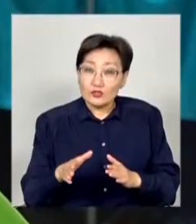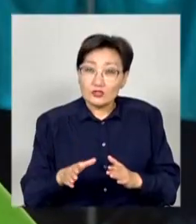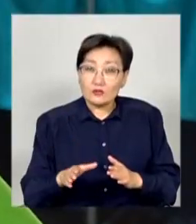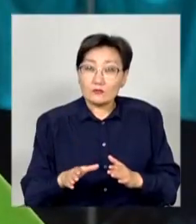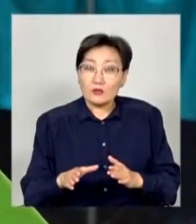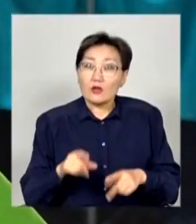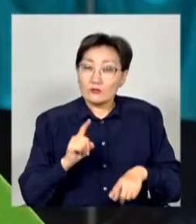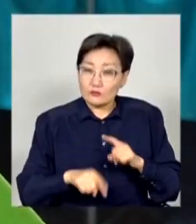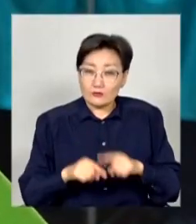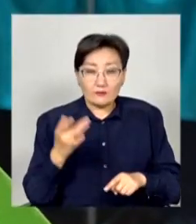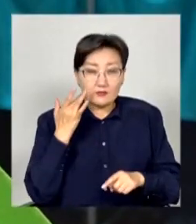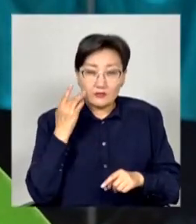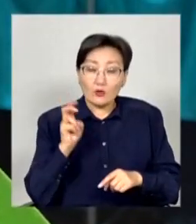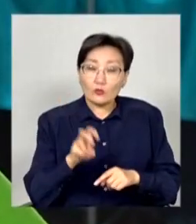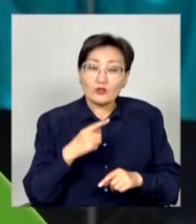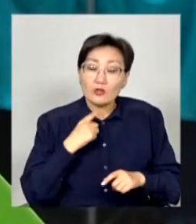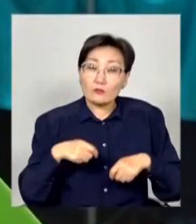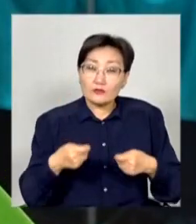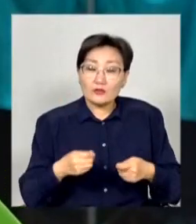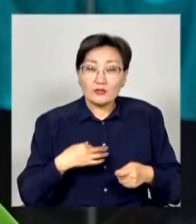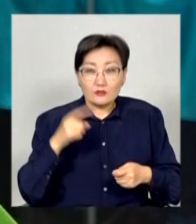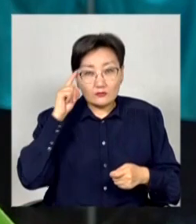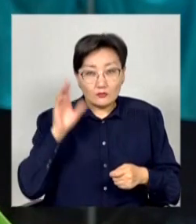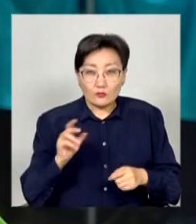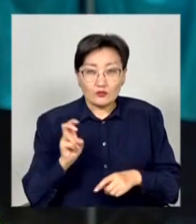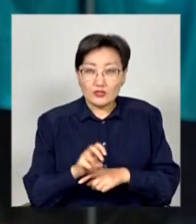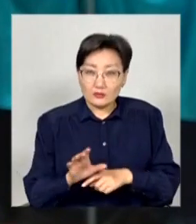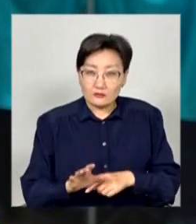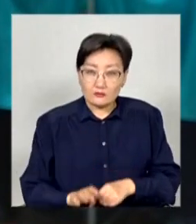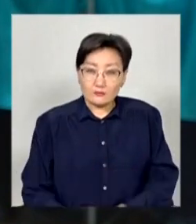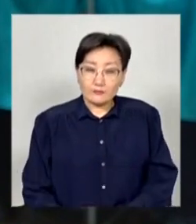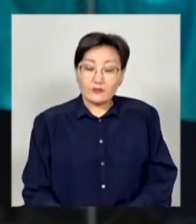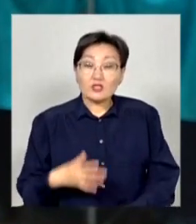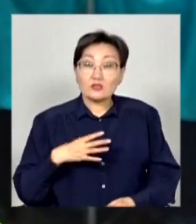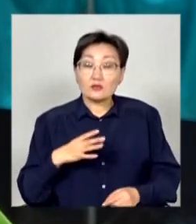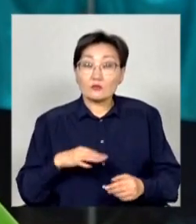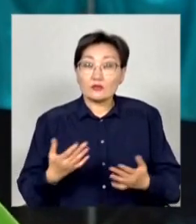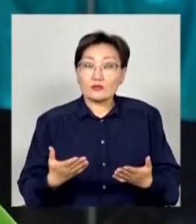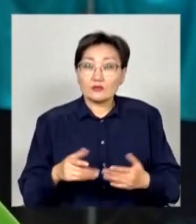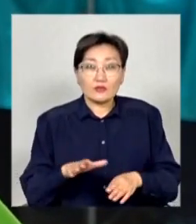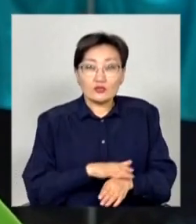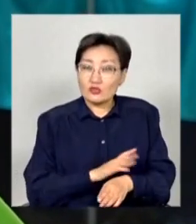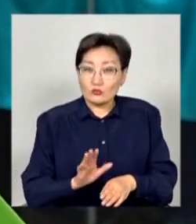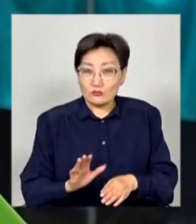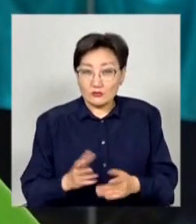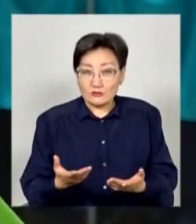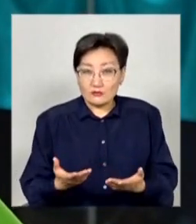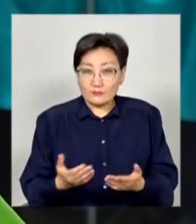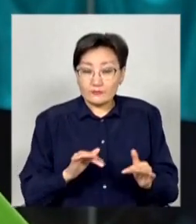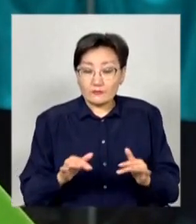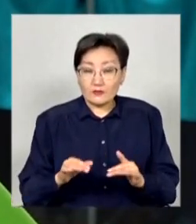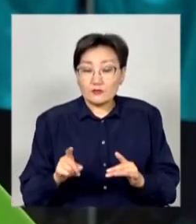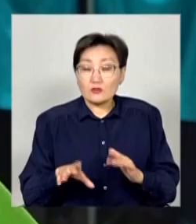всегда ходят выбирать, даже не думают, чтобы не ходить. Ну, зачем? Это же недолго. А